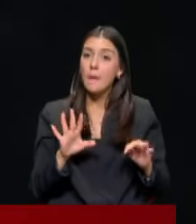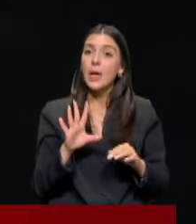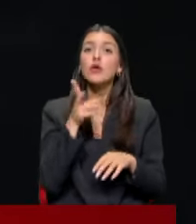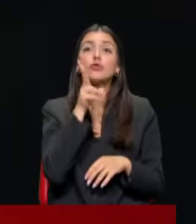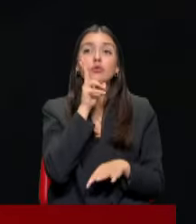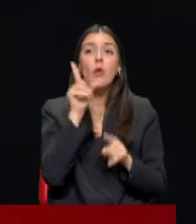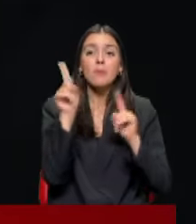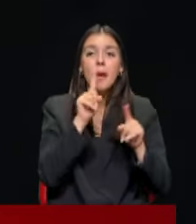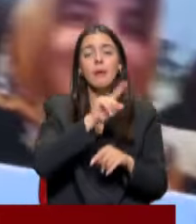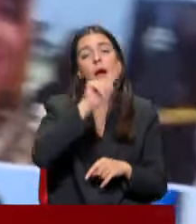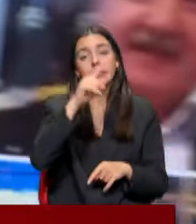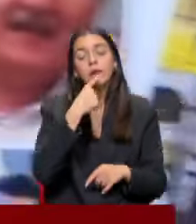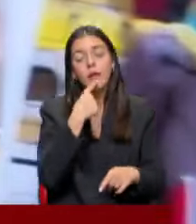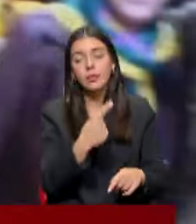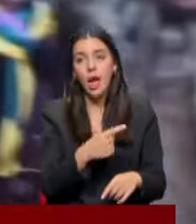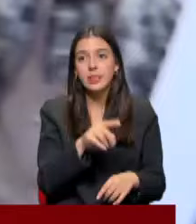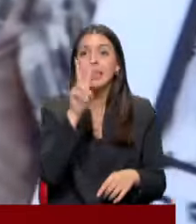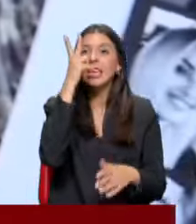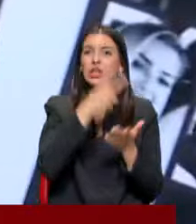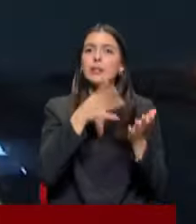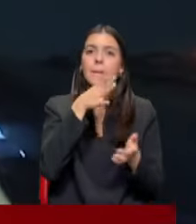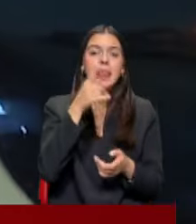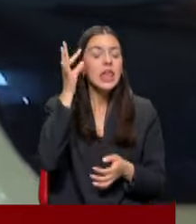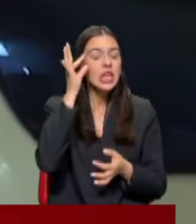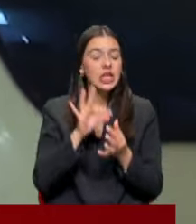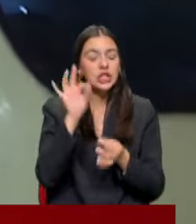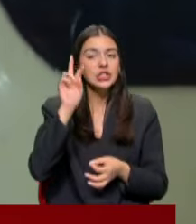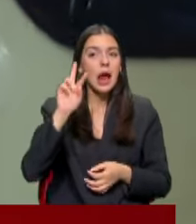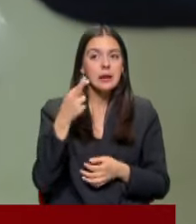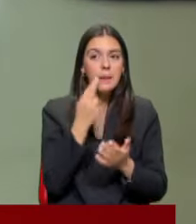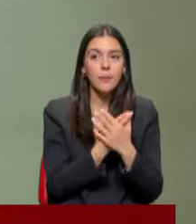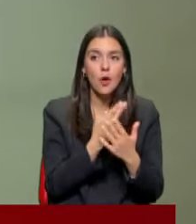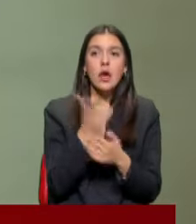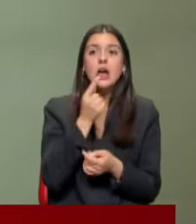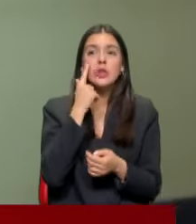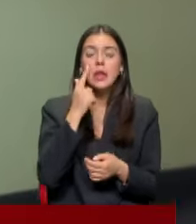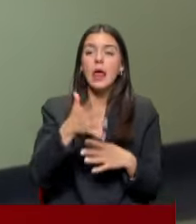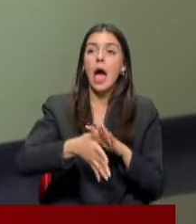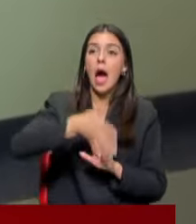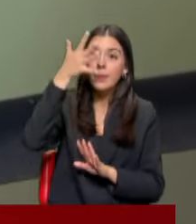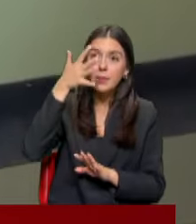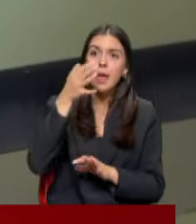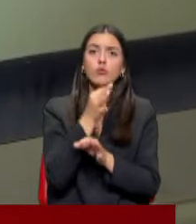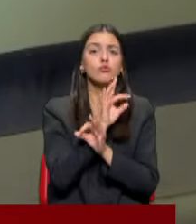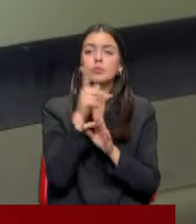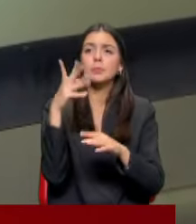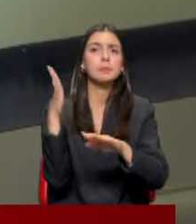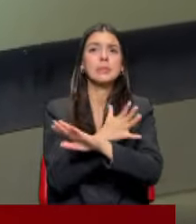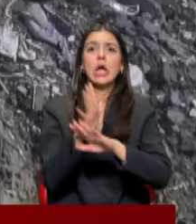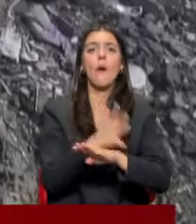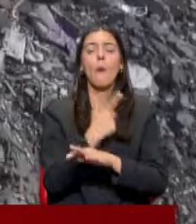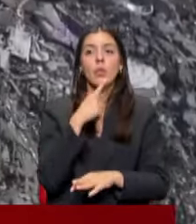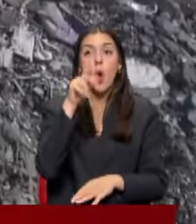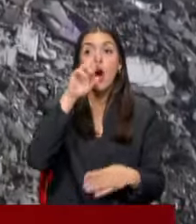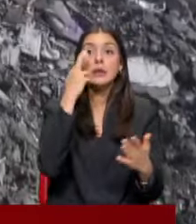son duruşmada reddedildi. İkinci bilirkişi raporunda firari sanıklar binanın yıkılmasında kusursuz gösteriliyordu. O